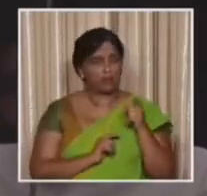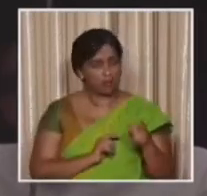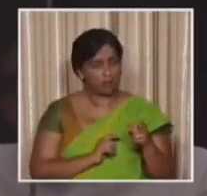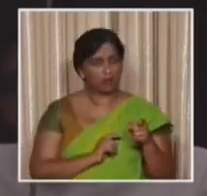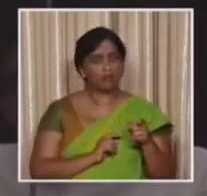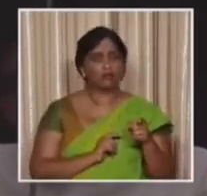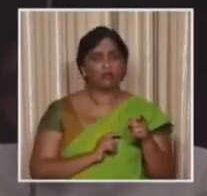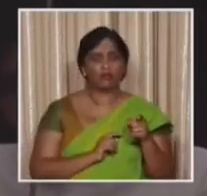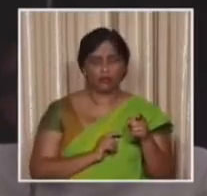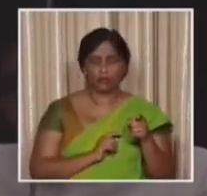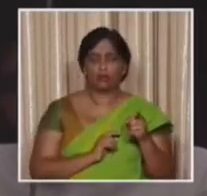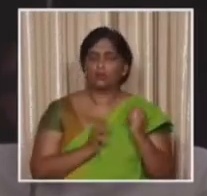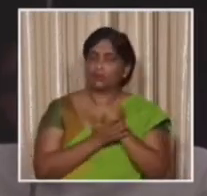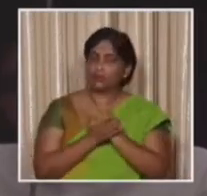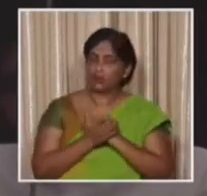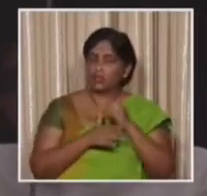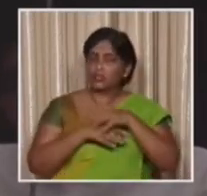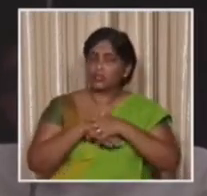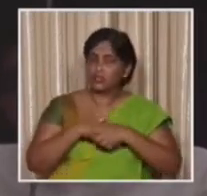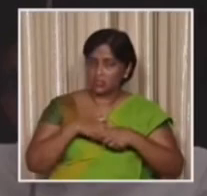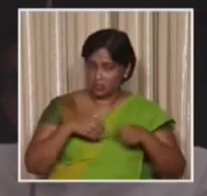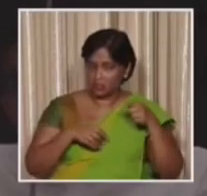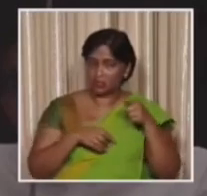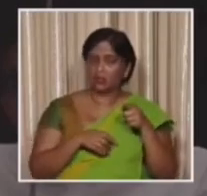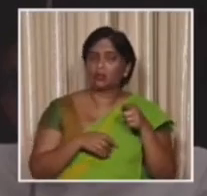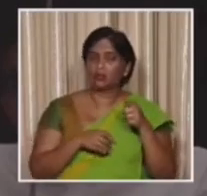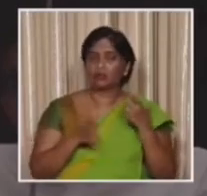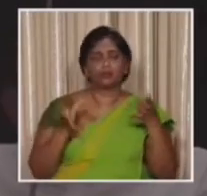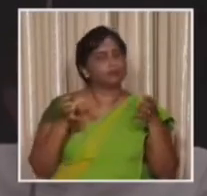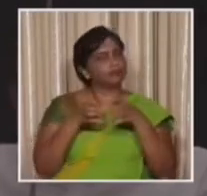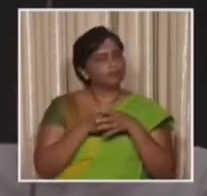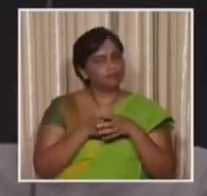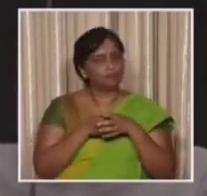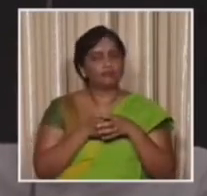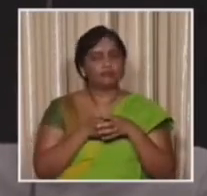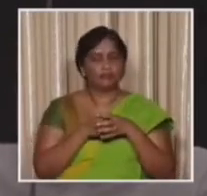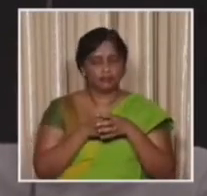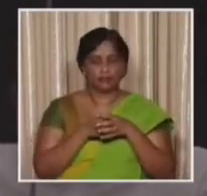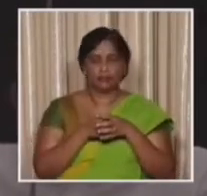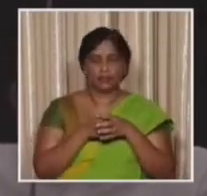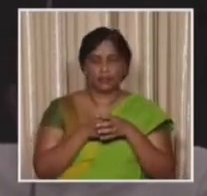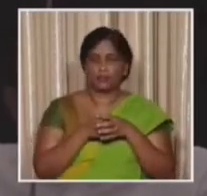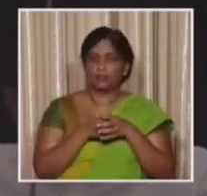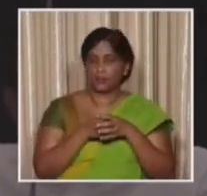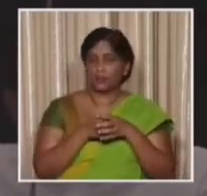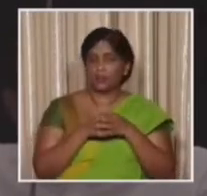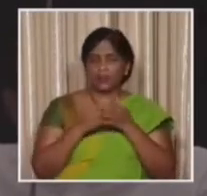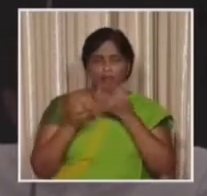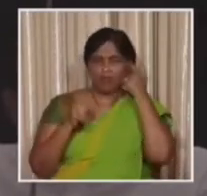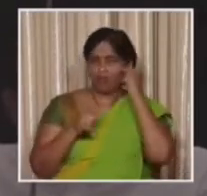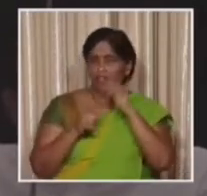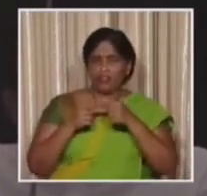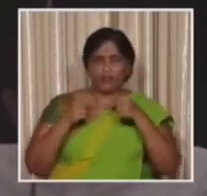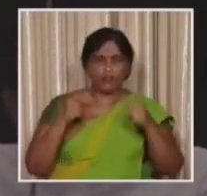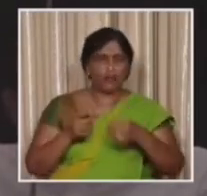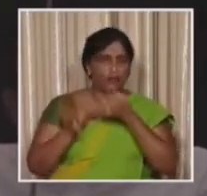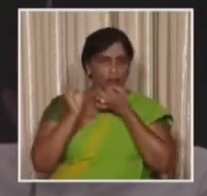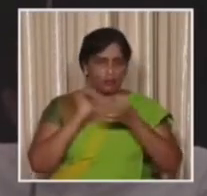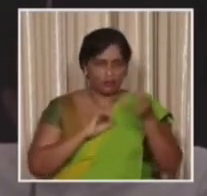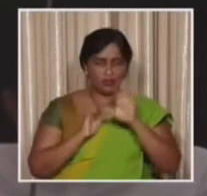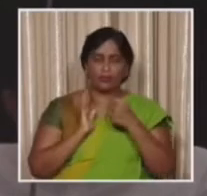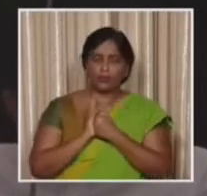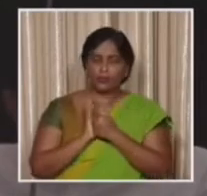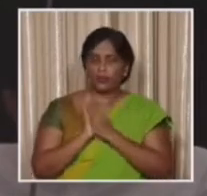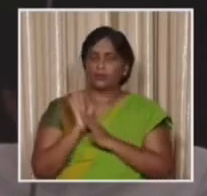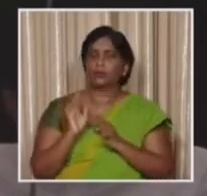சமூகமும் இது சம்பந்தமான முறைப்பாடுகளை சொல்லி இருக்கின்றார்கள். நான் கௌரவ அமைச்சர் அவர்களிடம் வேண்டுகோள் விடுக்கின்ற ஒரு விடயம் என்னவென்றால்,